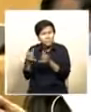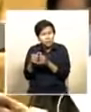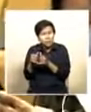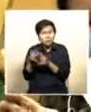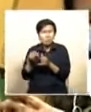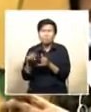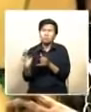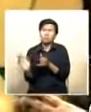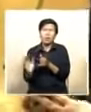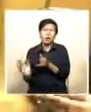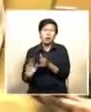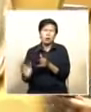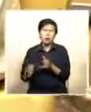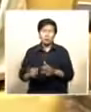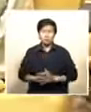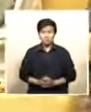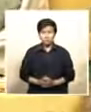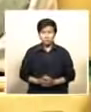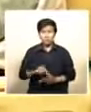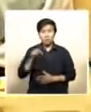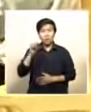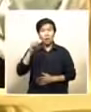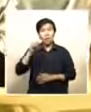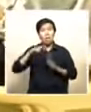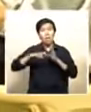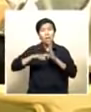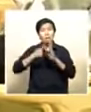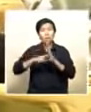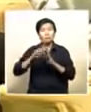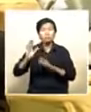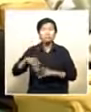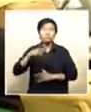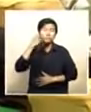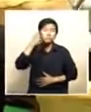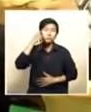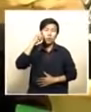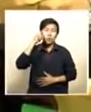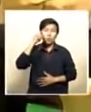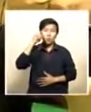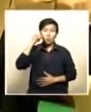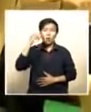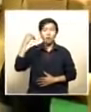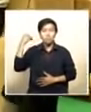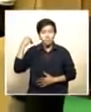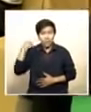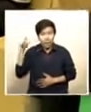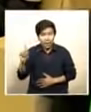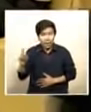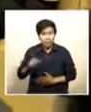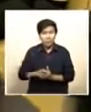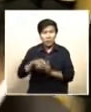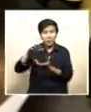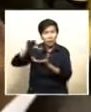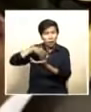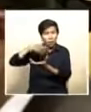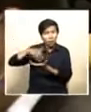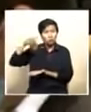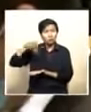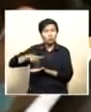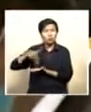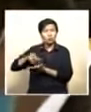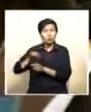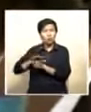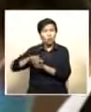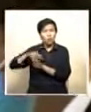มหน้ากากอนามัยแล้วก็มีผู้โดยสารซ้อนท้ายซึ่งบางครั้งก็ต้องเหลียวหน้าแลหลังพูดจากันบอกทิศบอกทาง